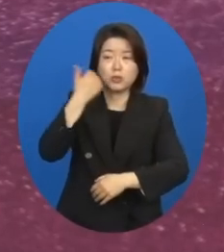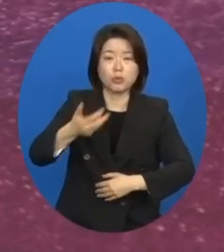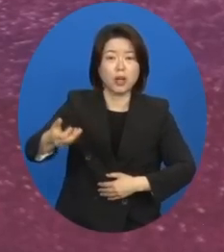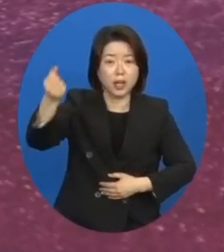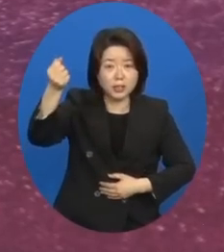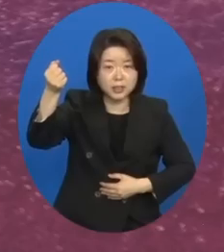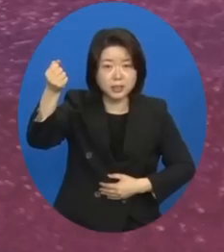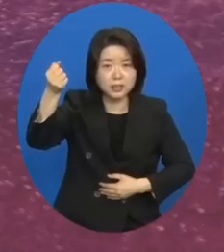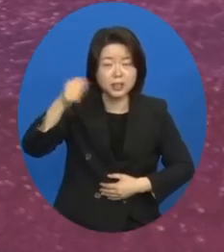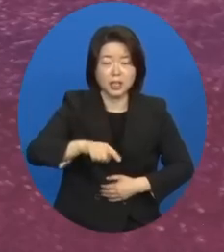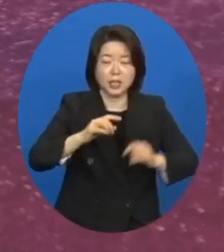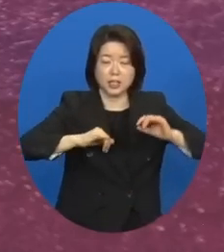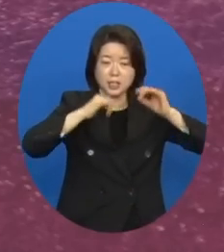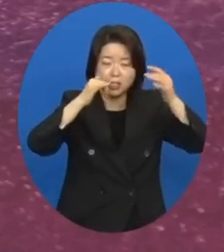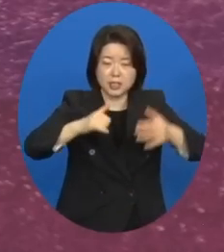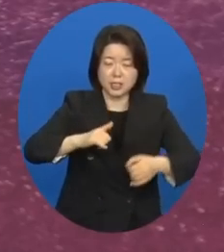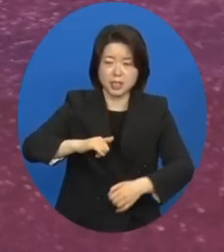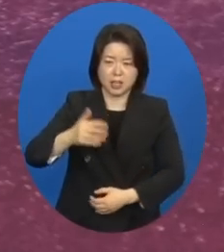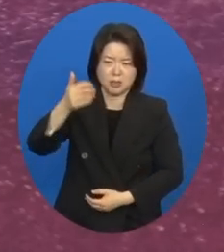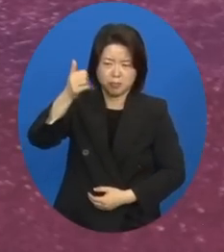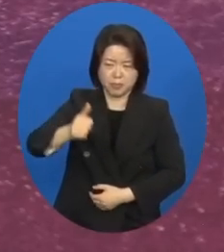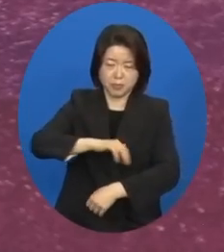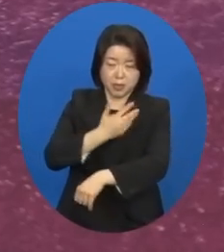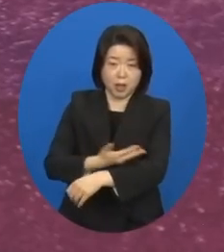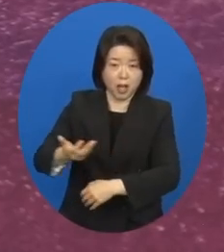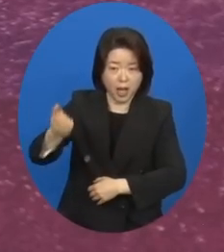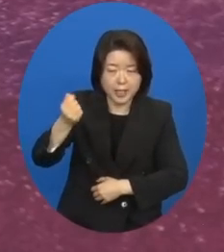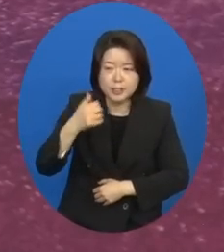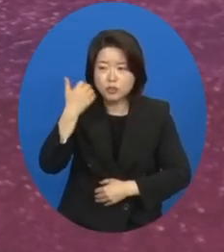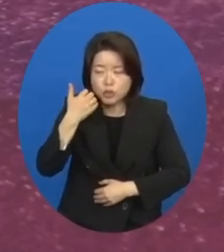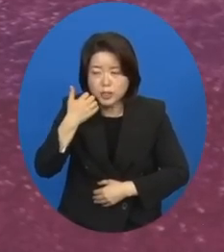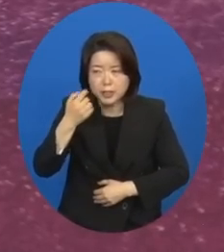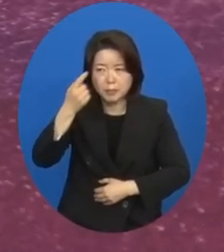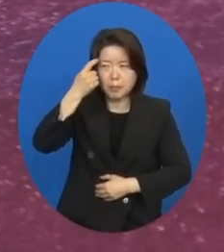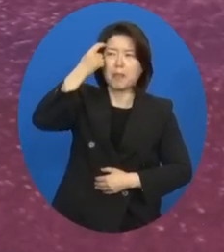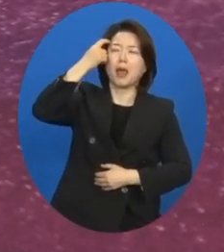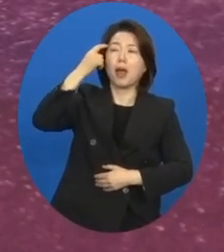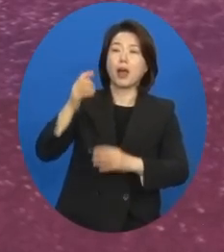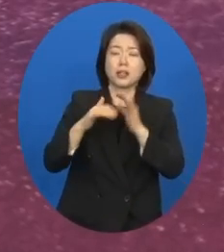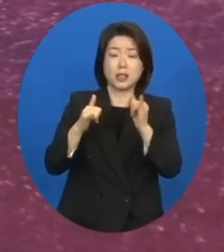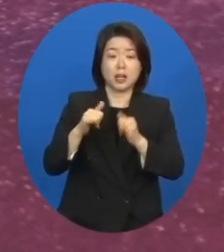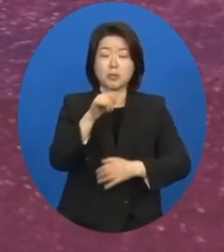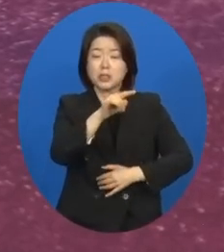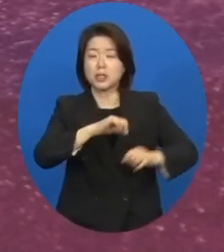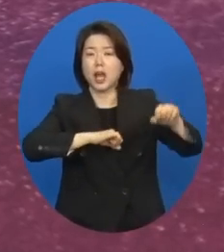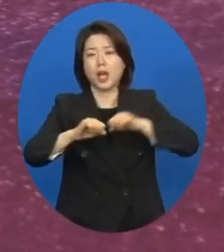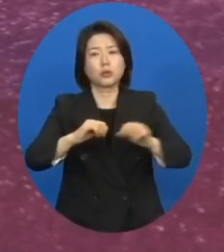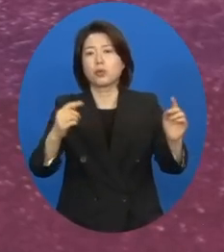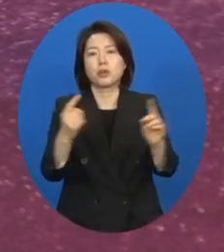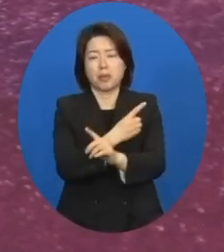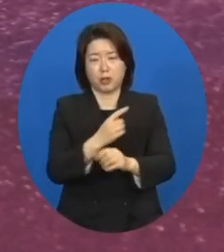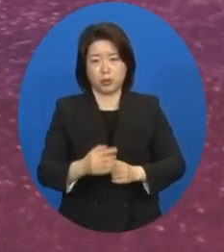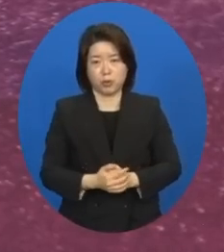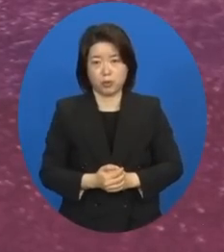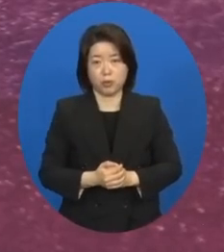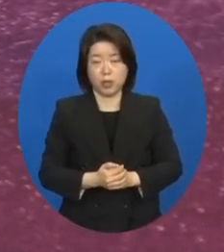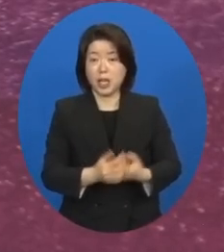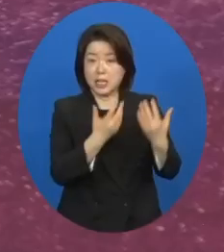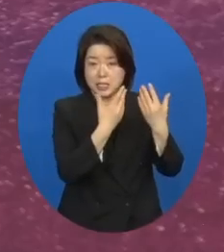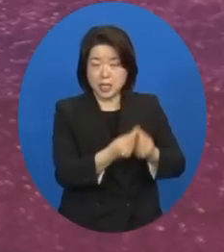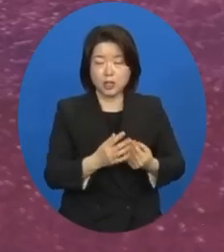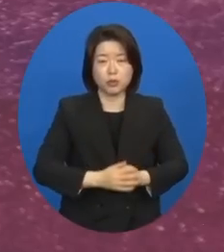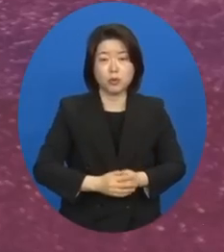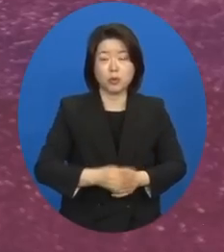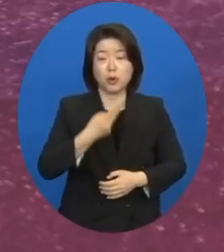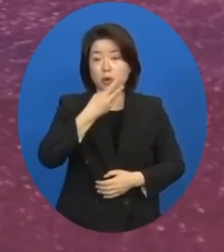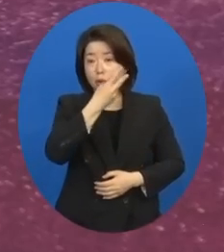주권이 누구에게 있는지 의식하는 사람은 그 행동이 달라지는 것을 바라보게 됩니다. 대표적으로 요셉을 보세요. 요셉이